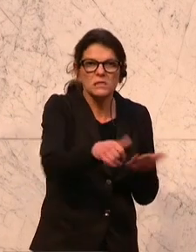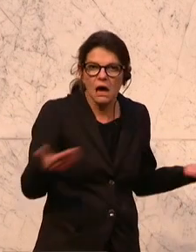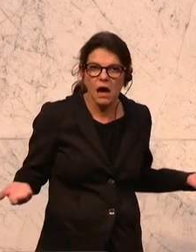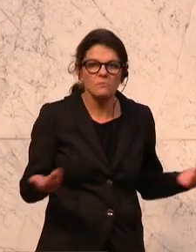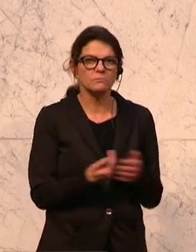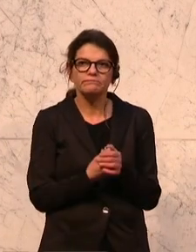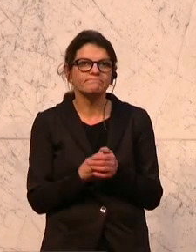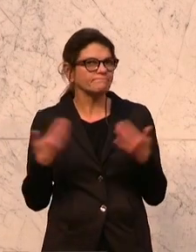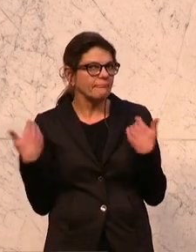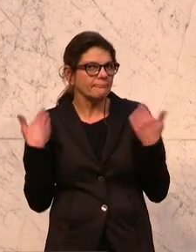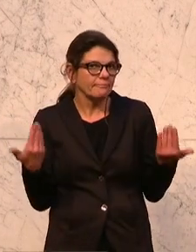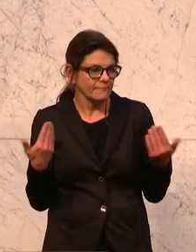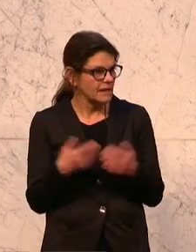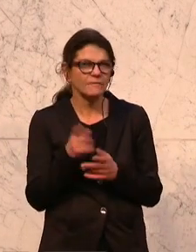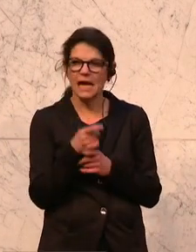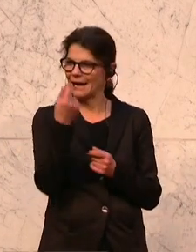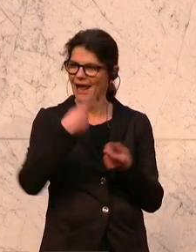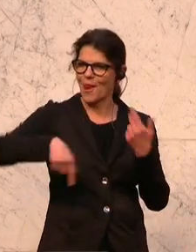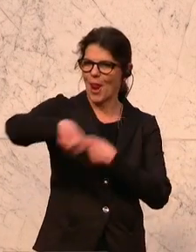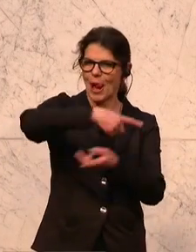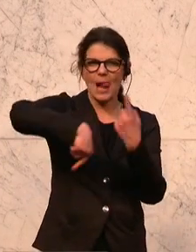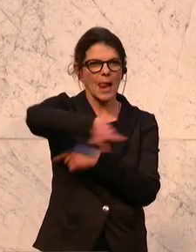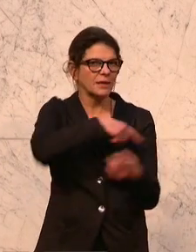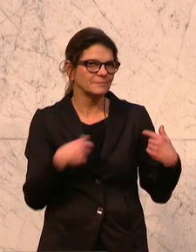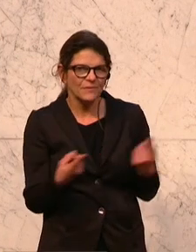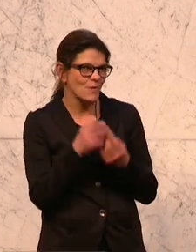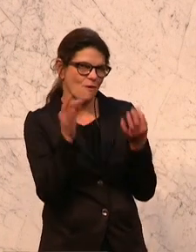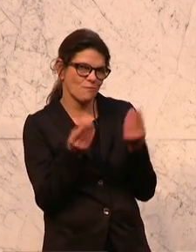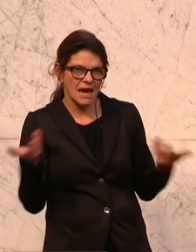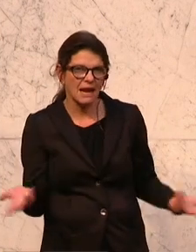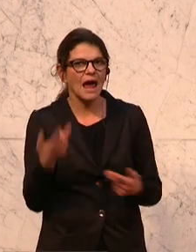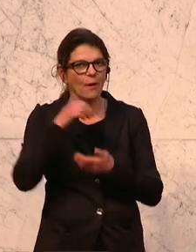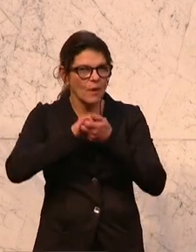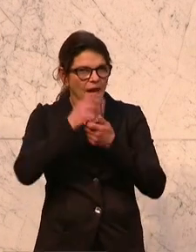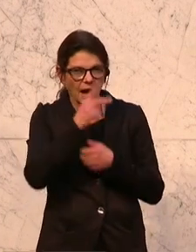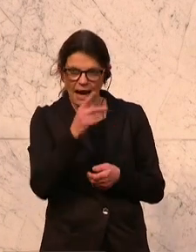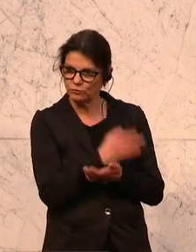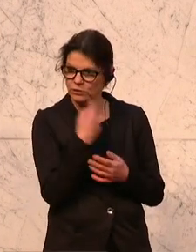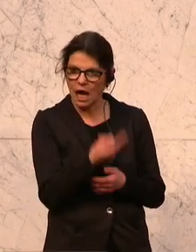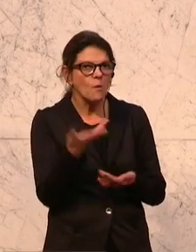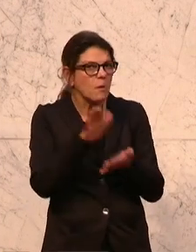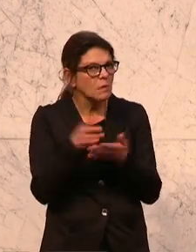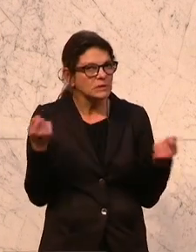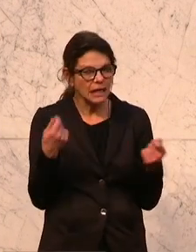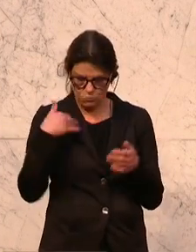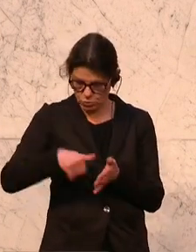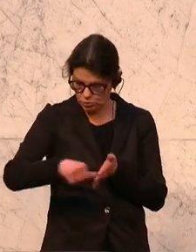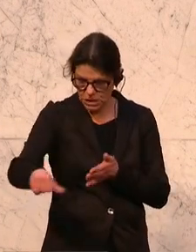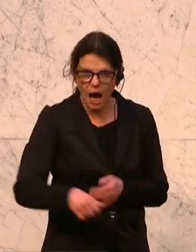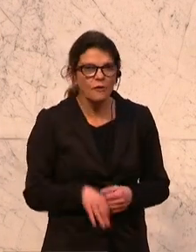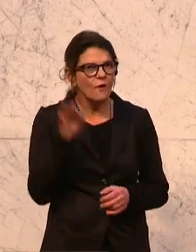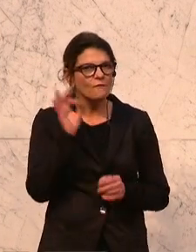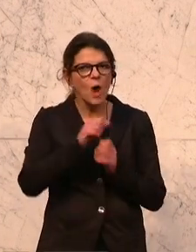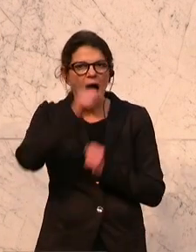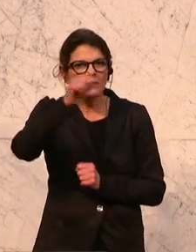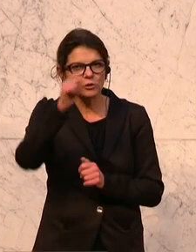haben. Also auch hier ein Geldkarussellspiel. Kollege Greiner hat es ja auch schon gesagt. Wo bleibt das Geld, das wir zu bezahlen haben bei den